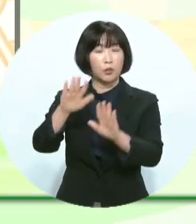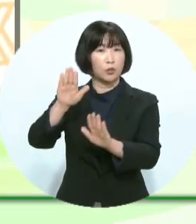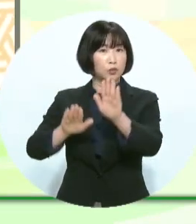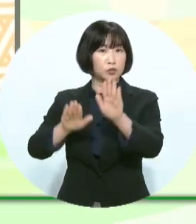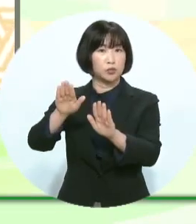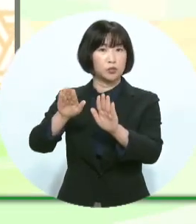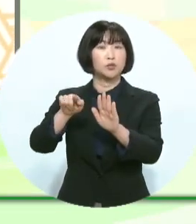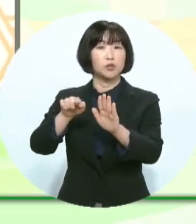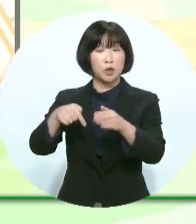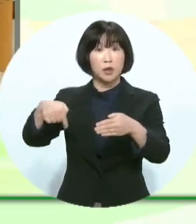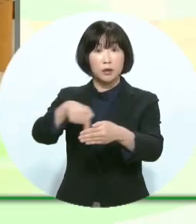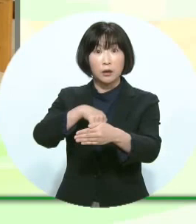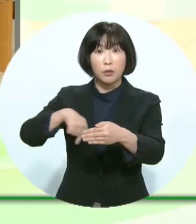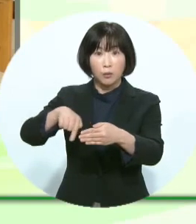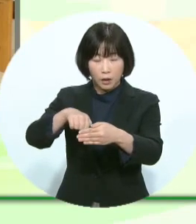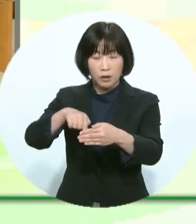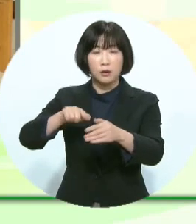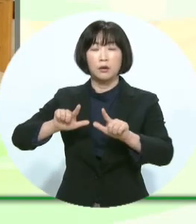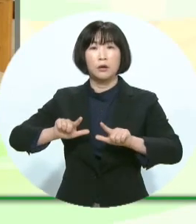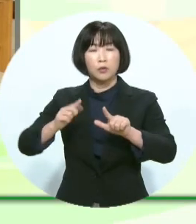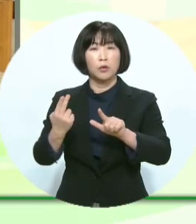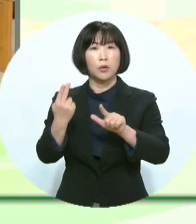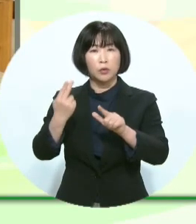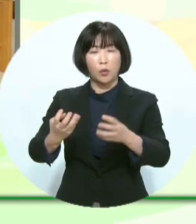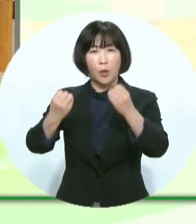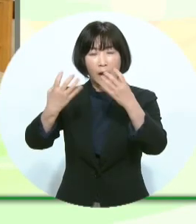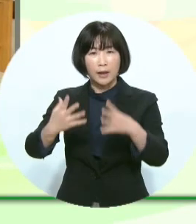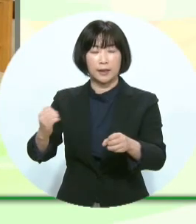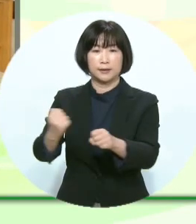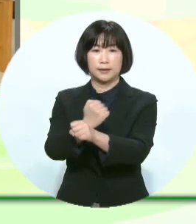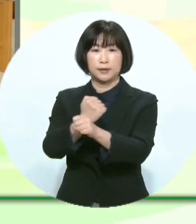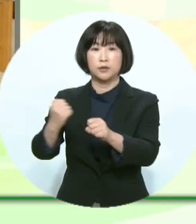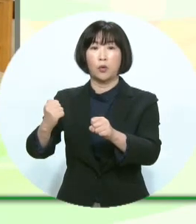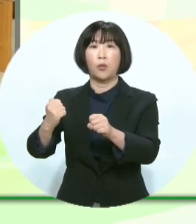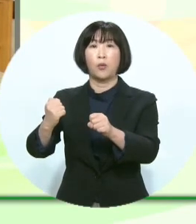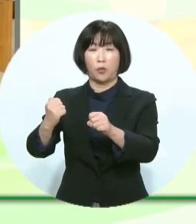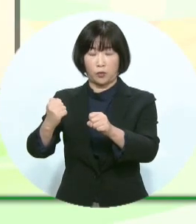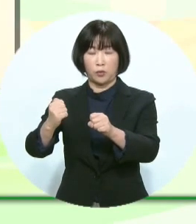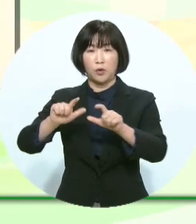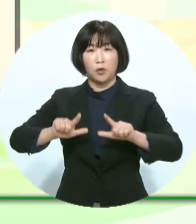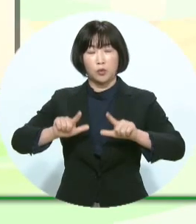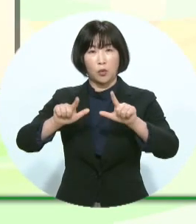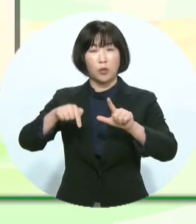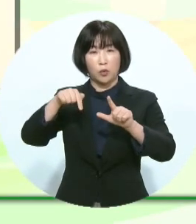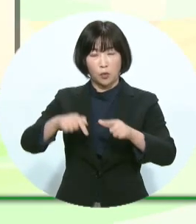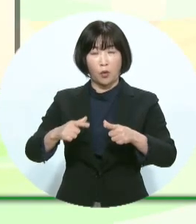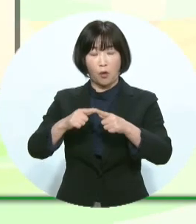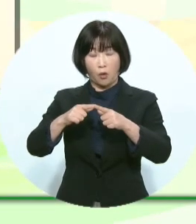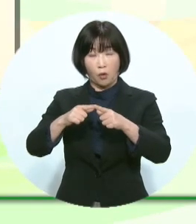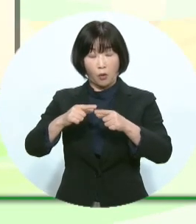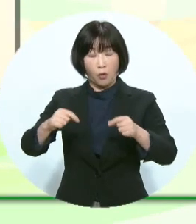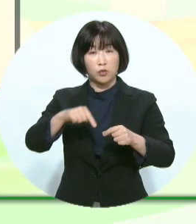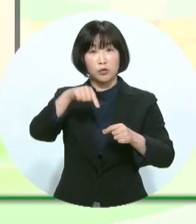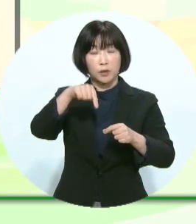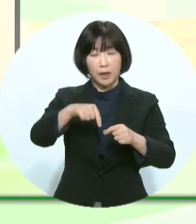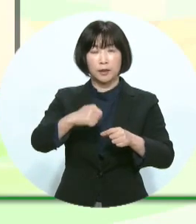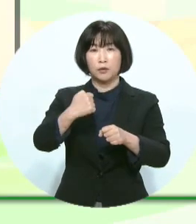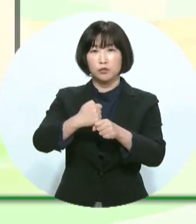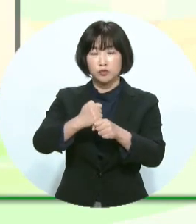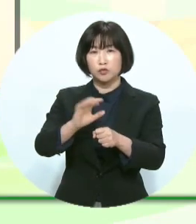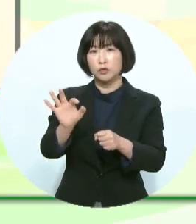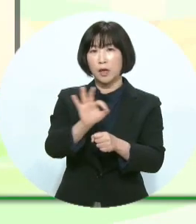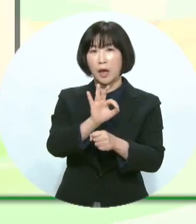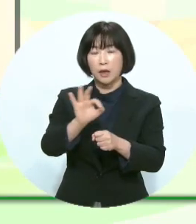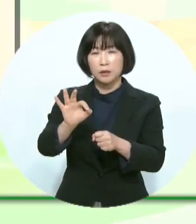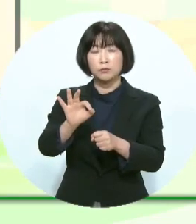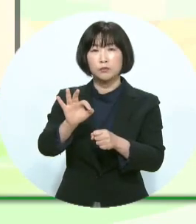には都の新たな事業東京や国内で作る工業製品等の